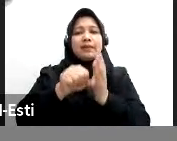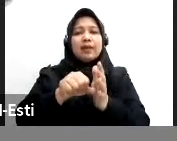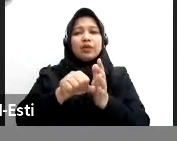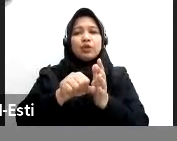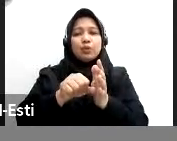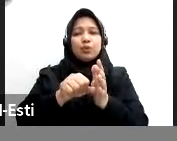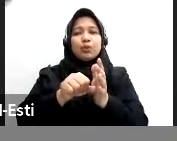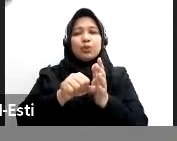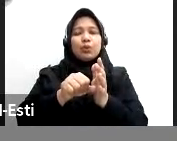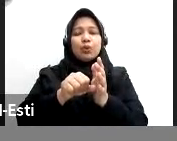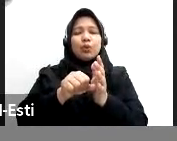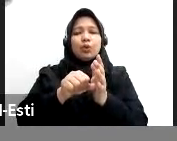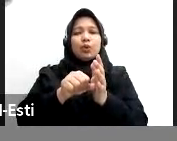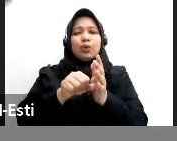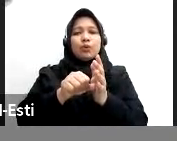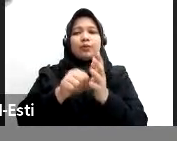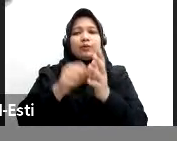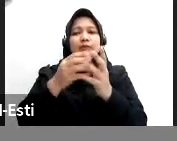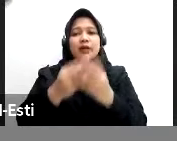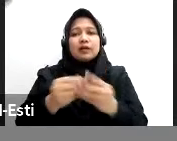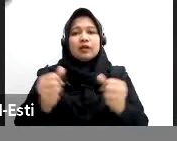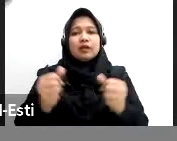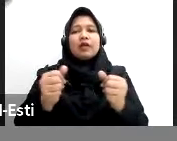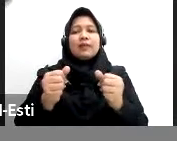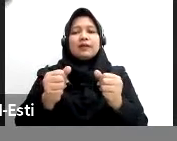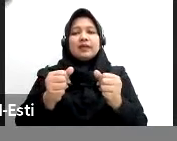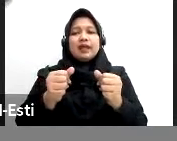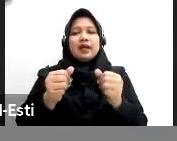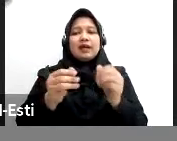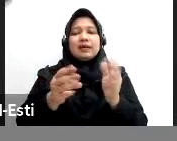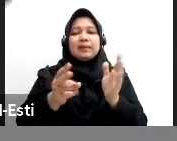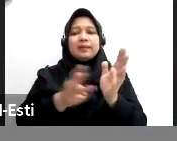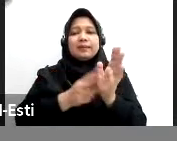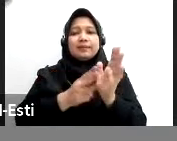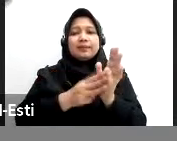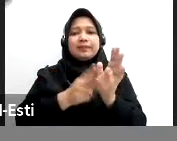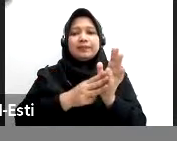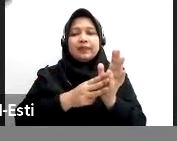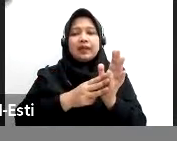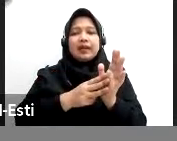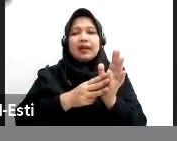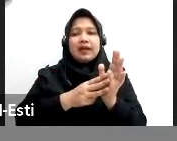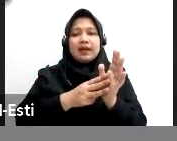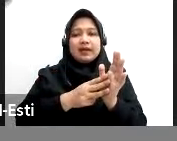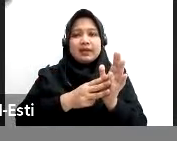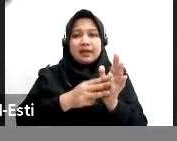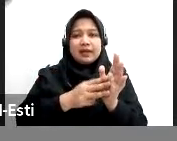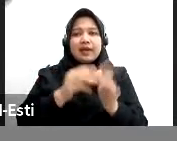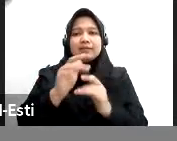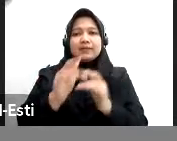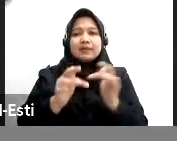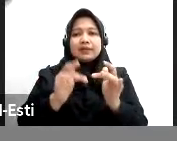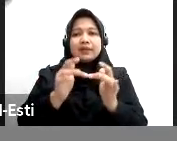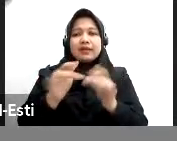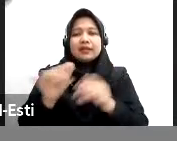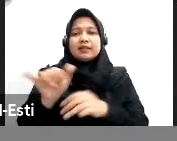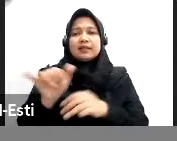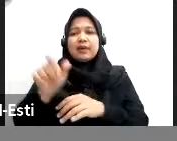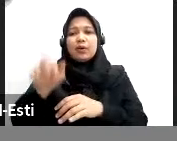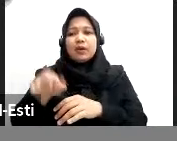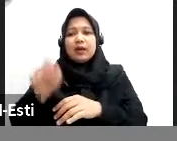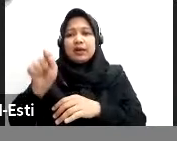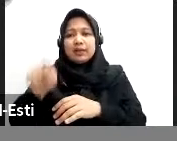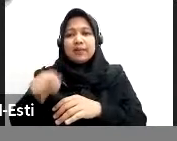antara penyedia jasa internet atau internet service provider dengan pengguna atau user itu